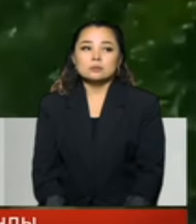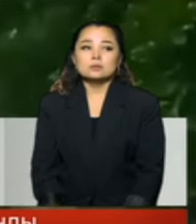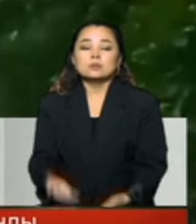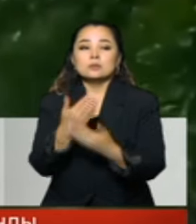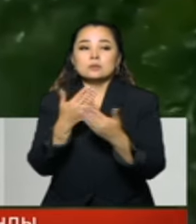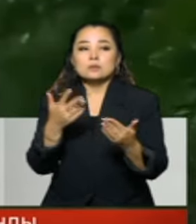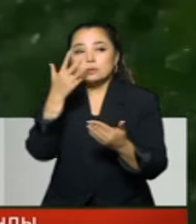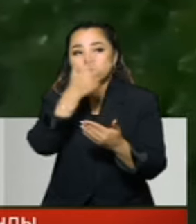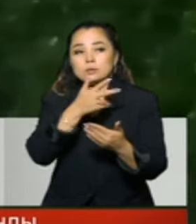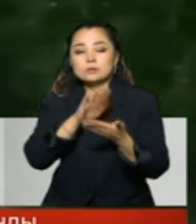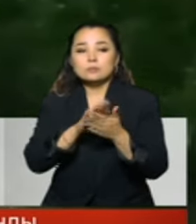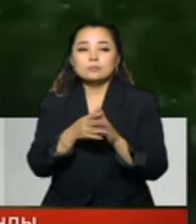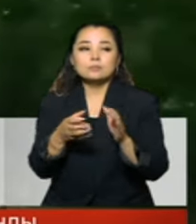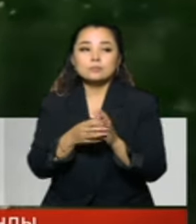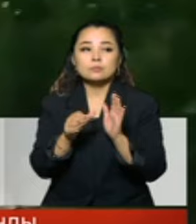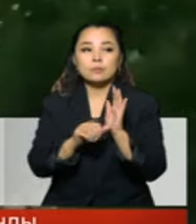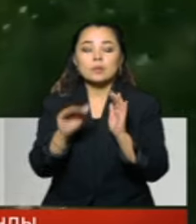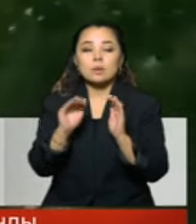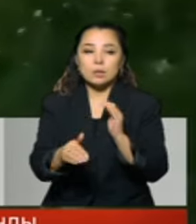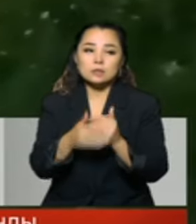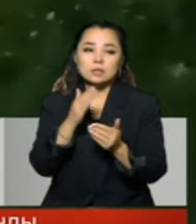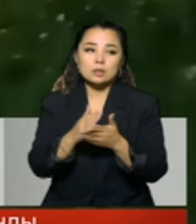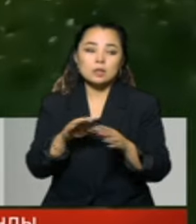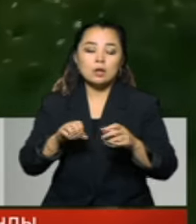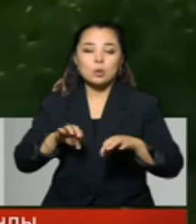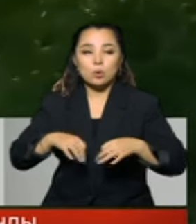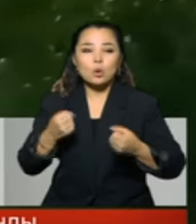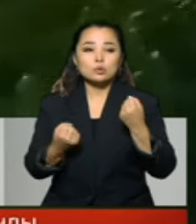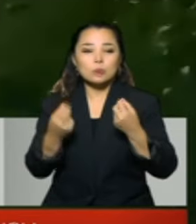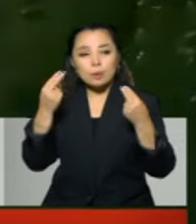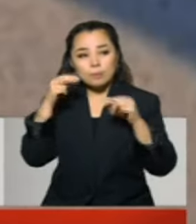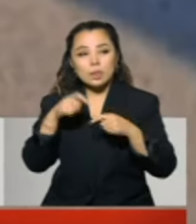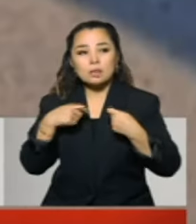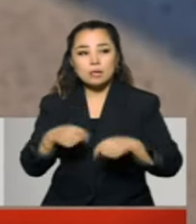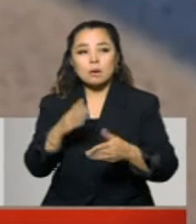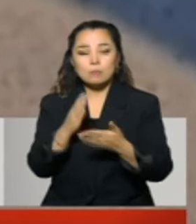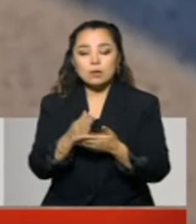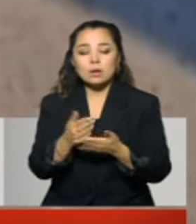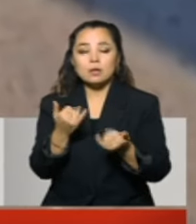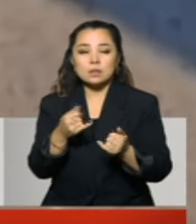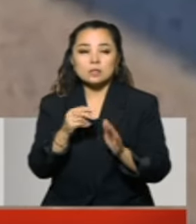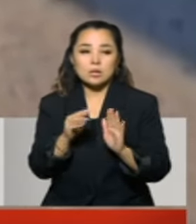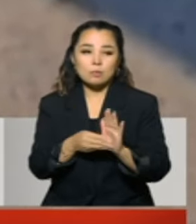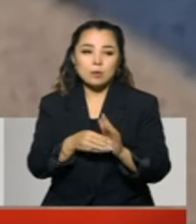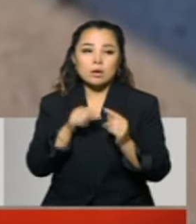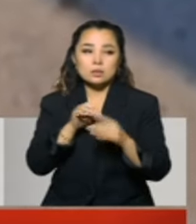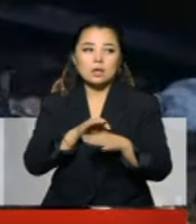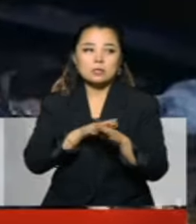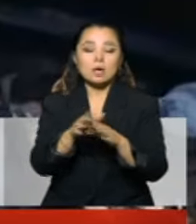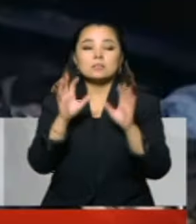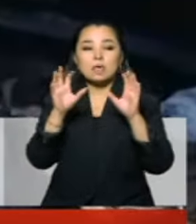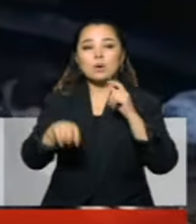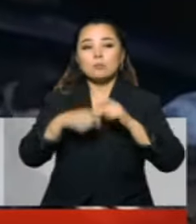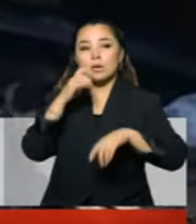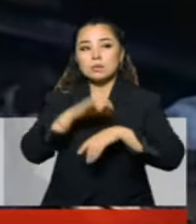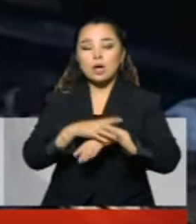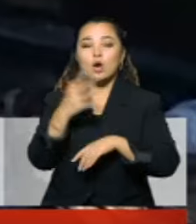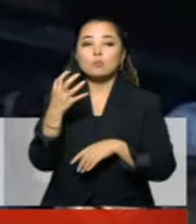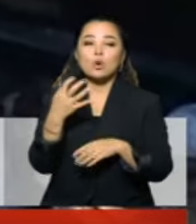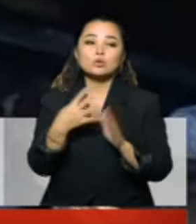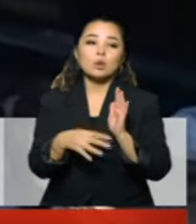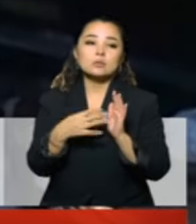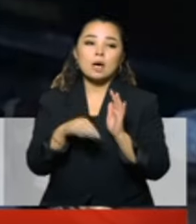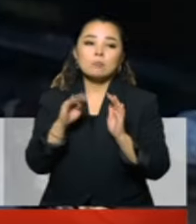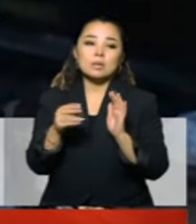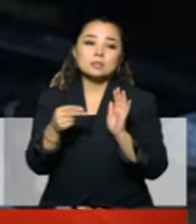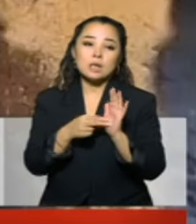Соңғы 3 жылда 60 мың жүргізуші куәлігі сатылған. Бұл жемқорлыққа қарсы іс-қимыл агенттігінің ақпараты. Заңсыз сатып алғандар 590